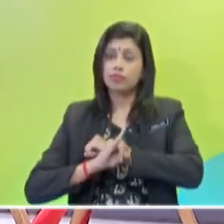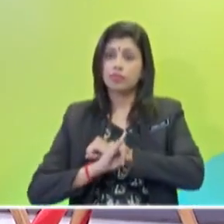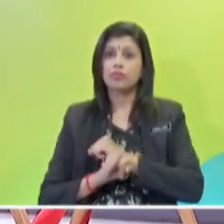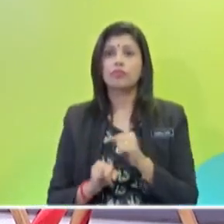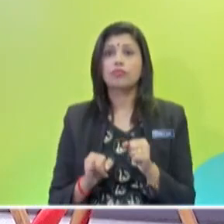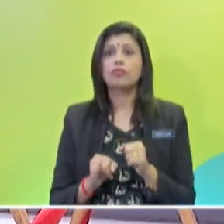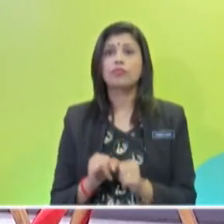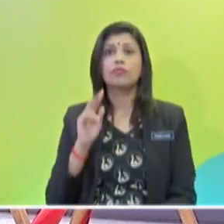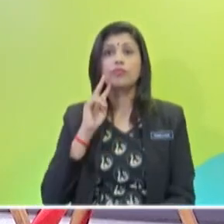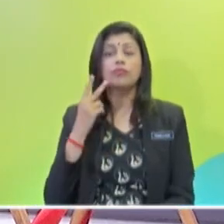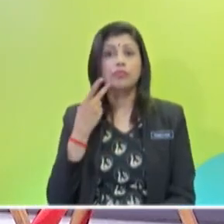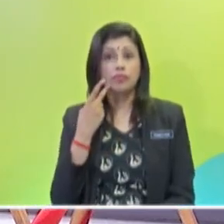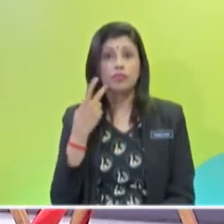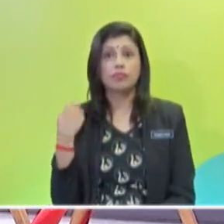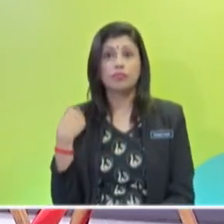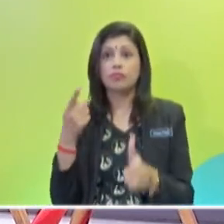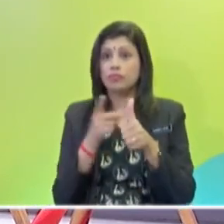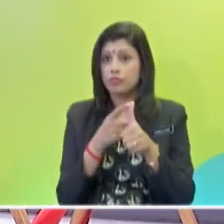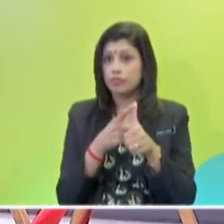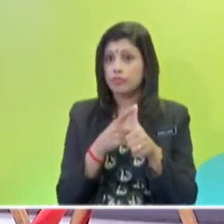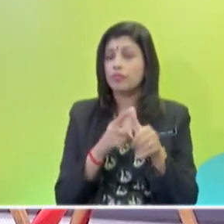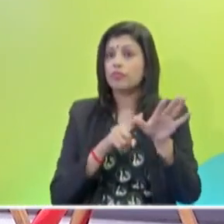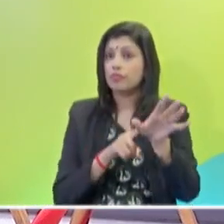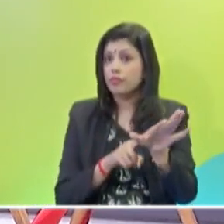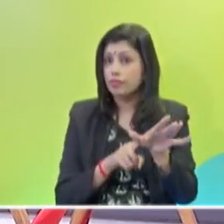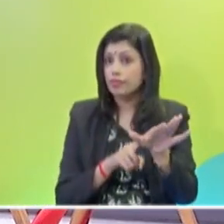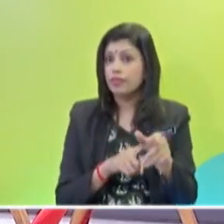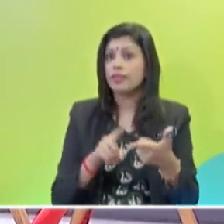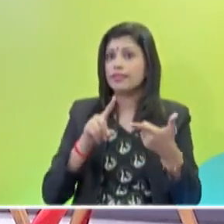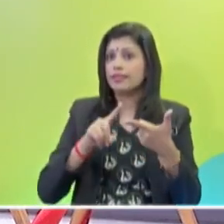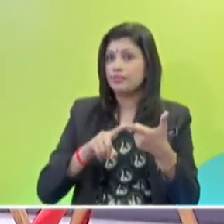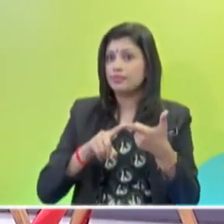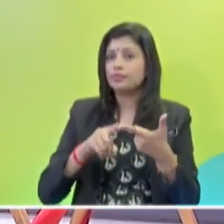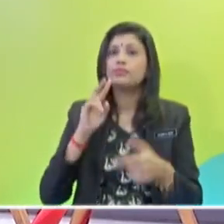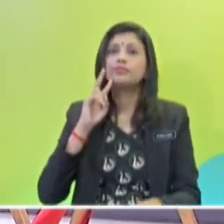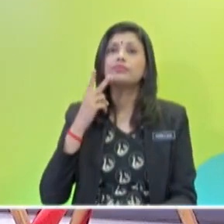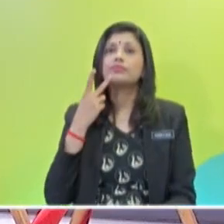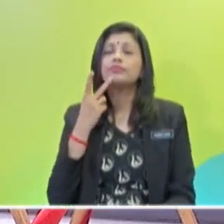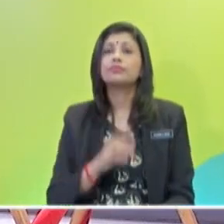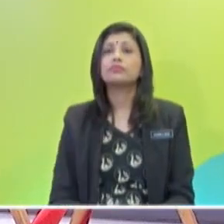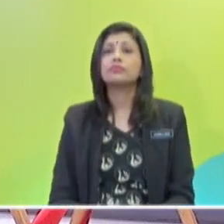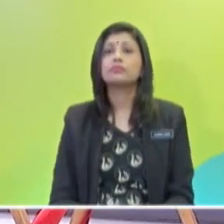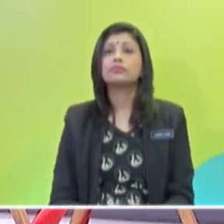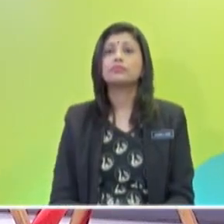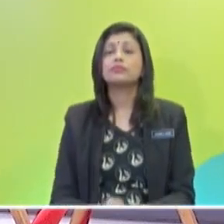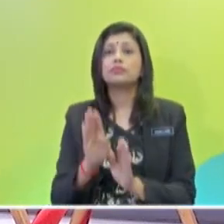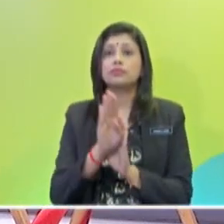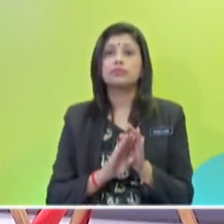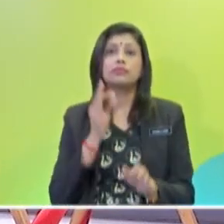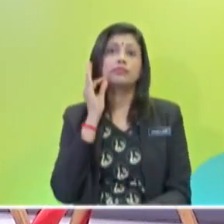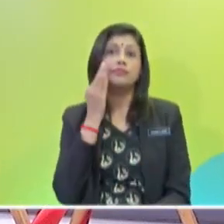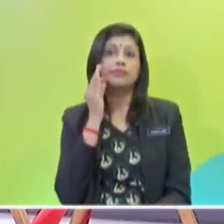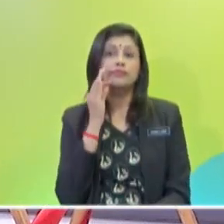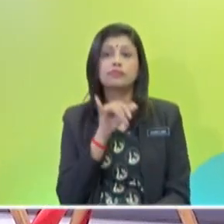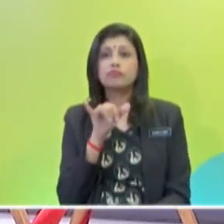sayur-sayuran pun ada sayur-sayuran jenis yang berdaun dan ada juga sayur-sayuran jenis yang berbuah seperti yang ada dekat